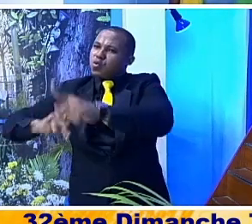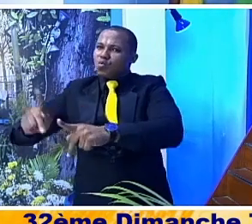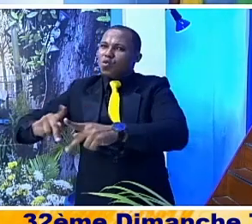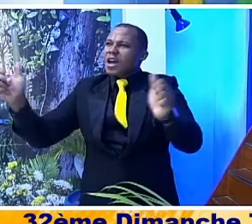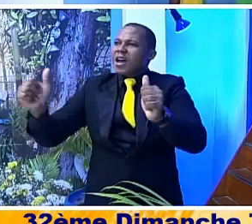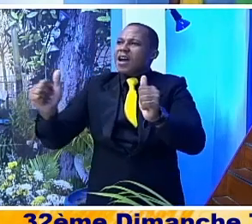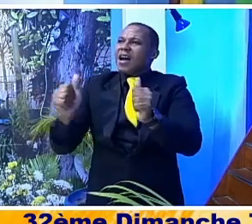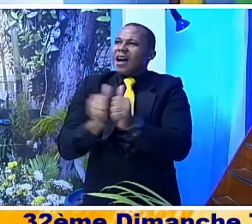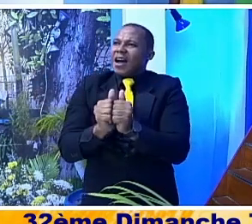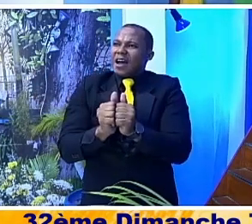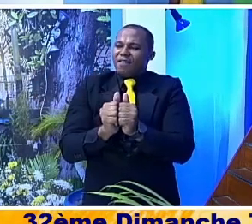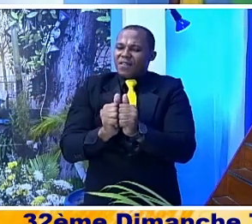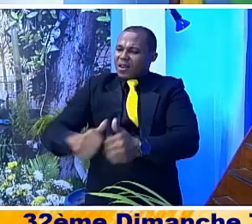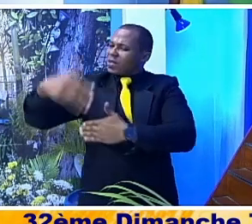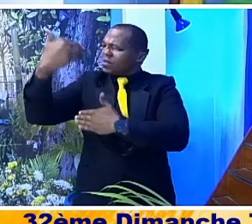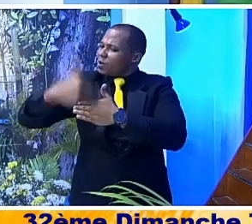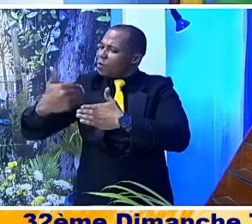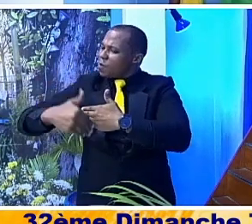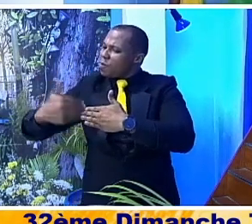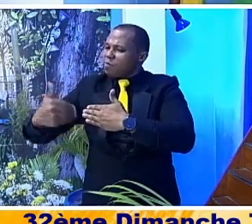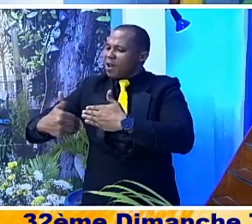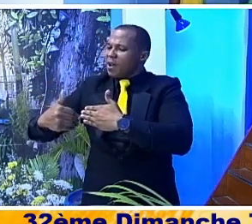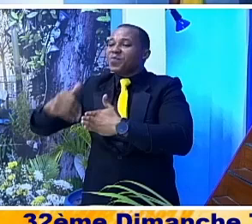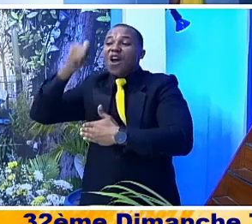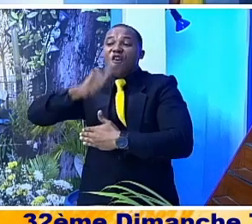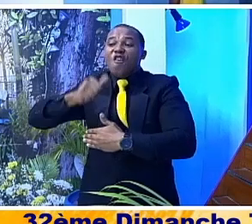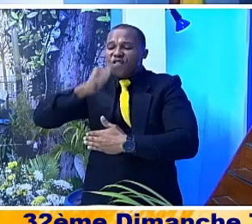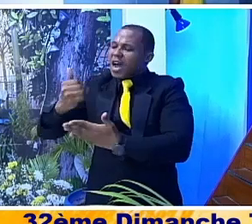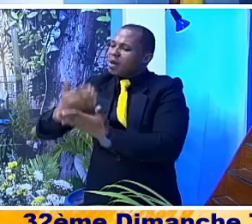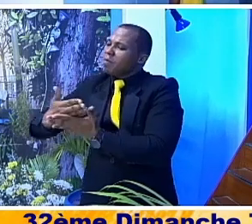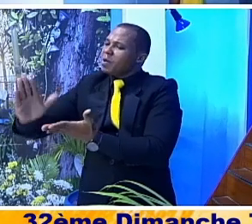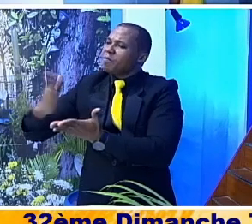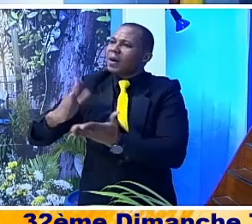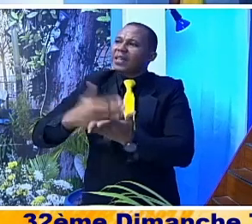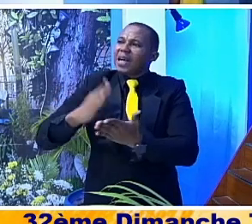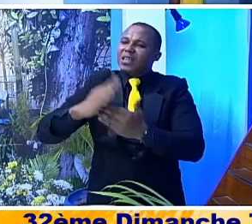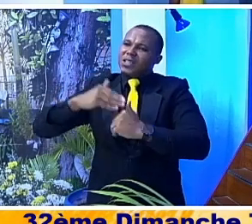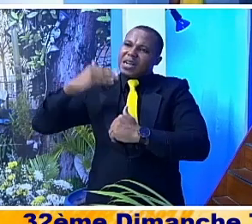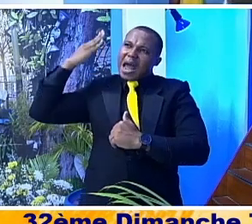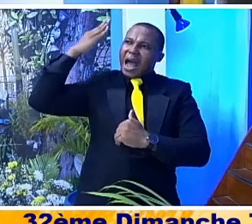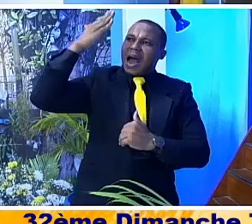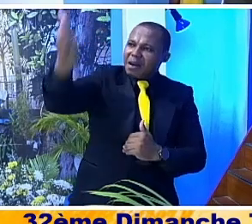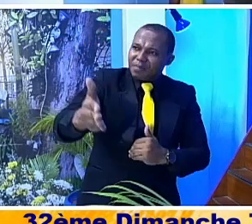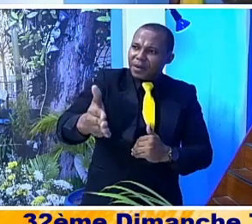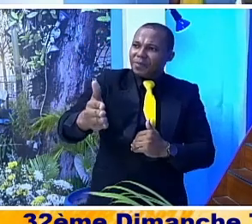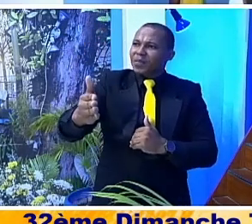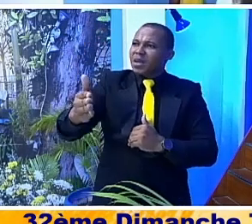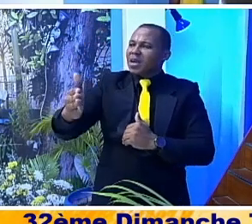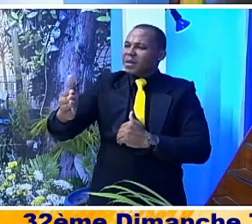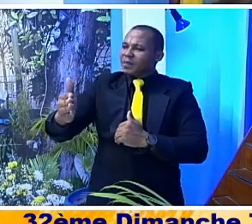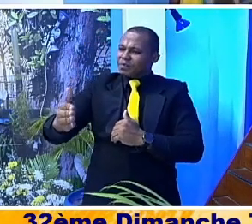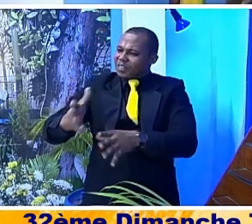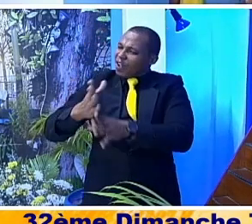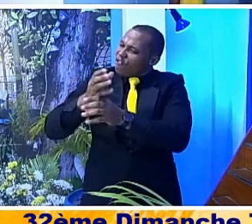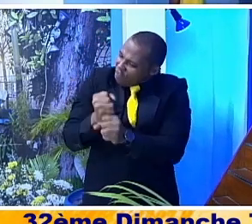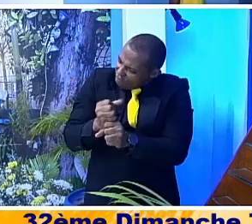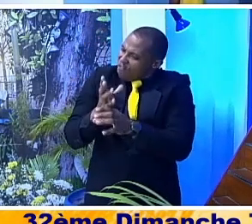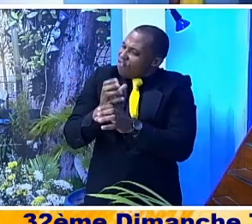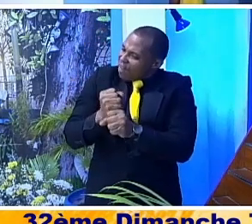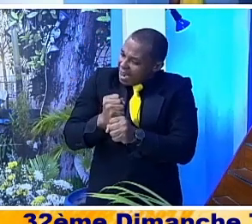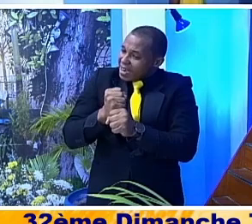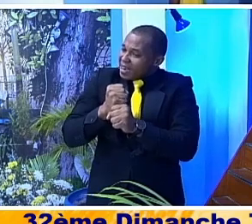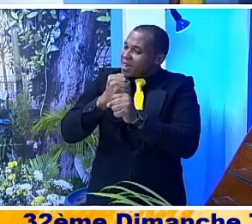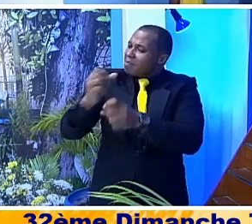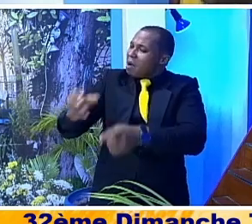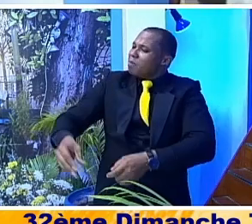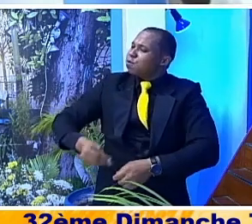Avec Elie, son petit pain, madame, dans des partagés. Regardez ça qui vient de arriver. Il finit par lui, petit crasse farine, il te gagne.